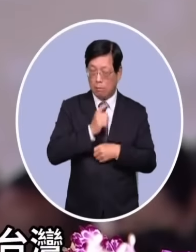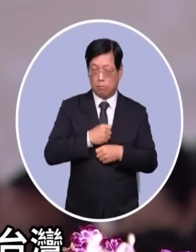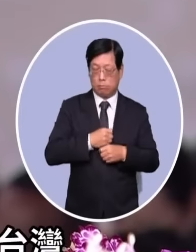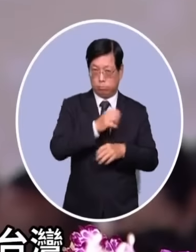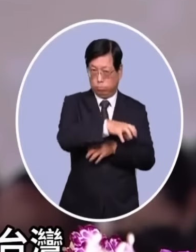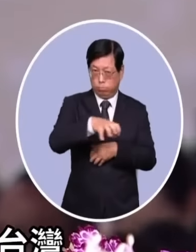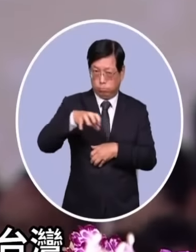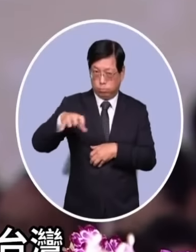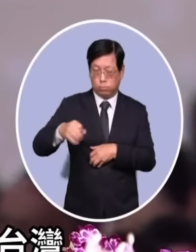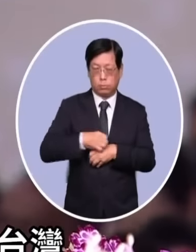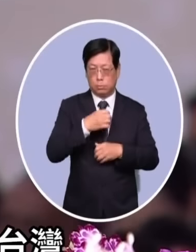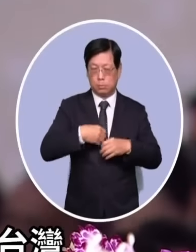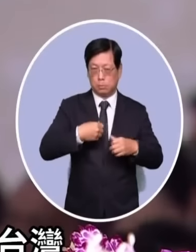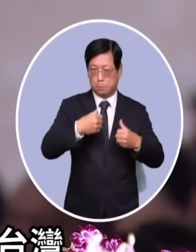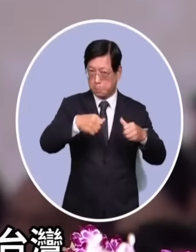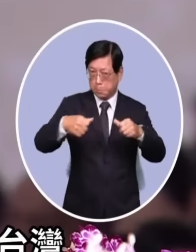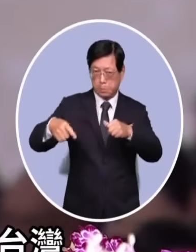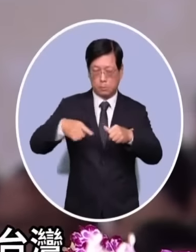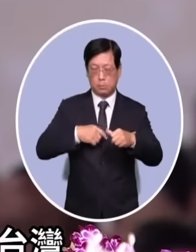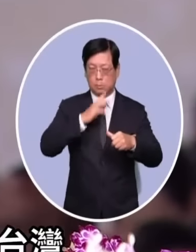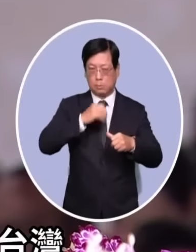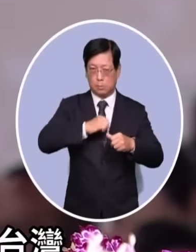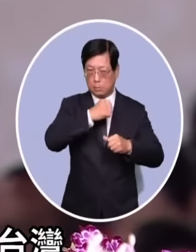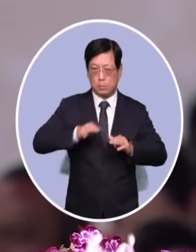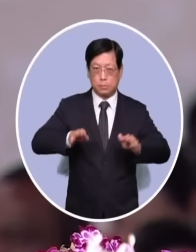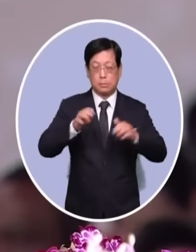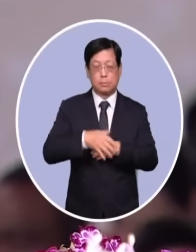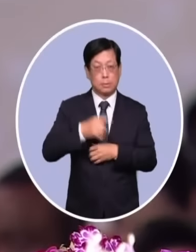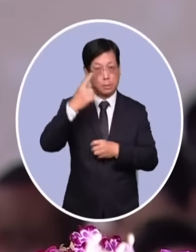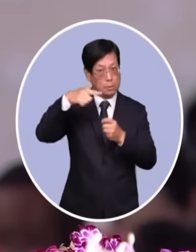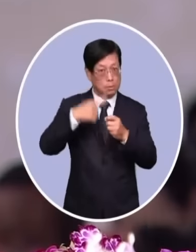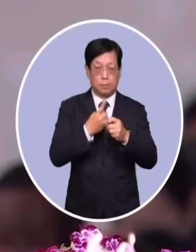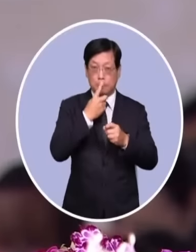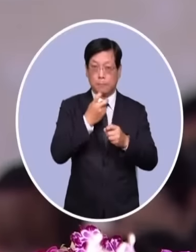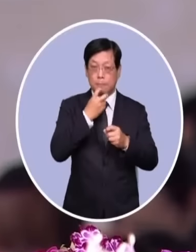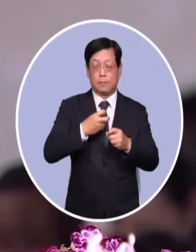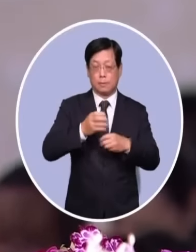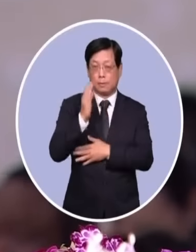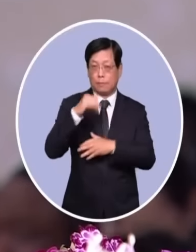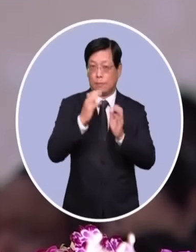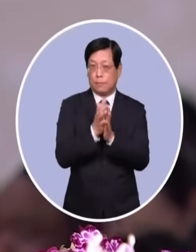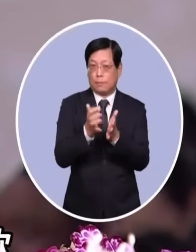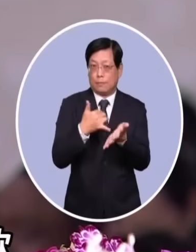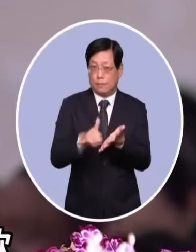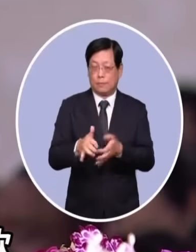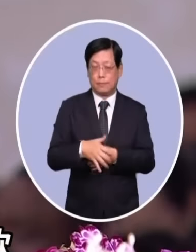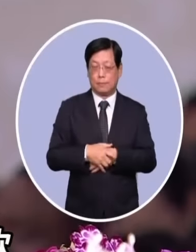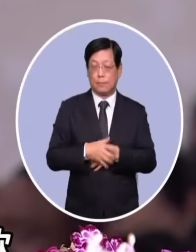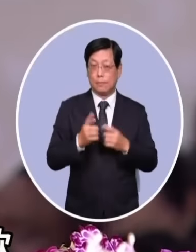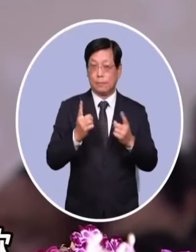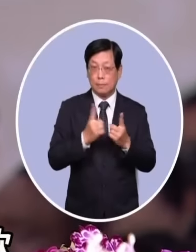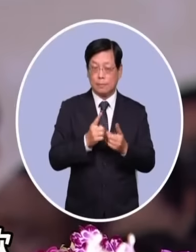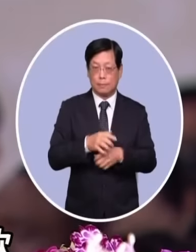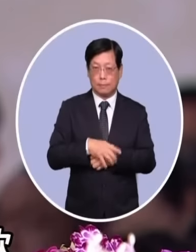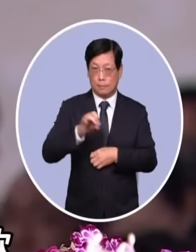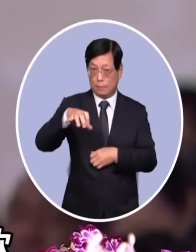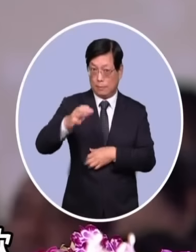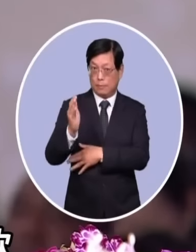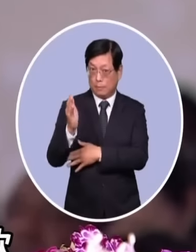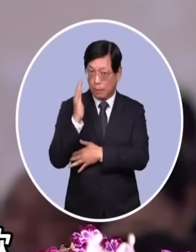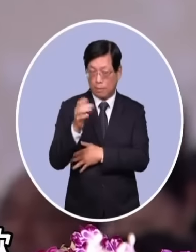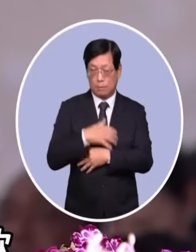域的均衡台湾。明年度的中央政府总预算，对于地方